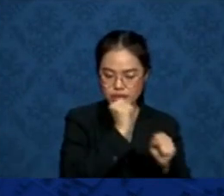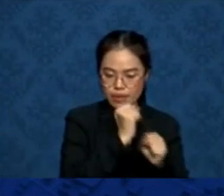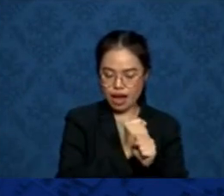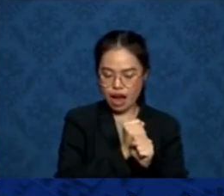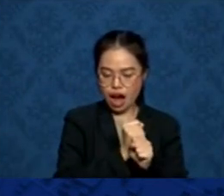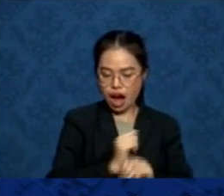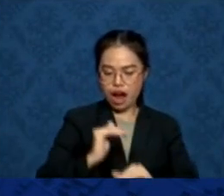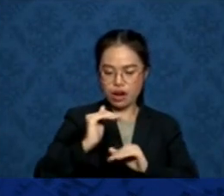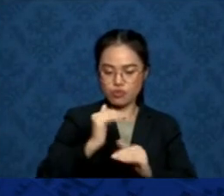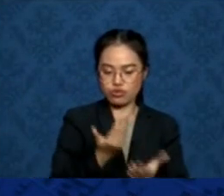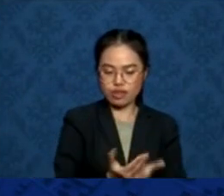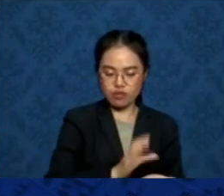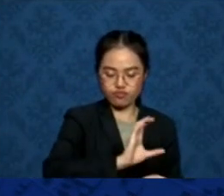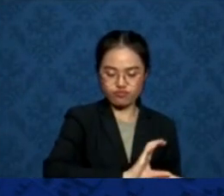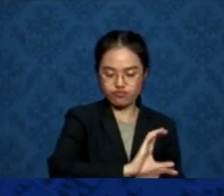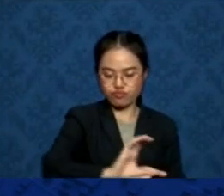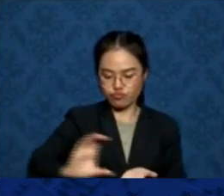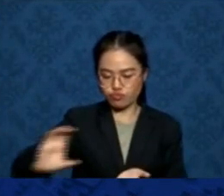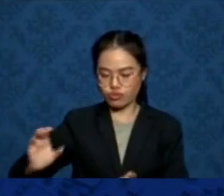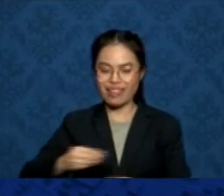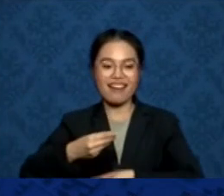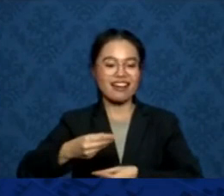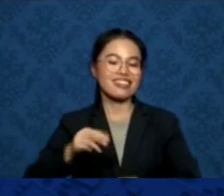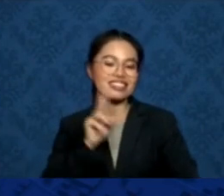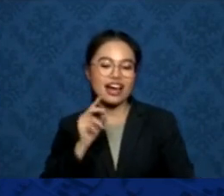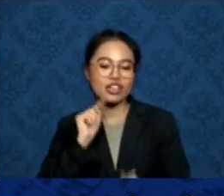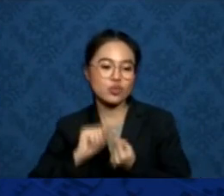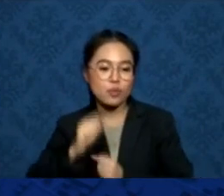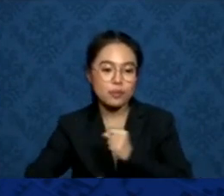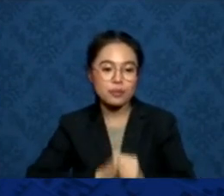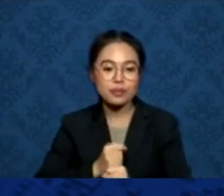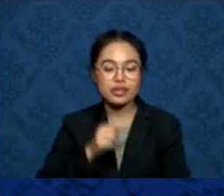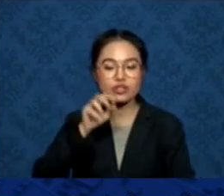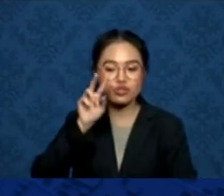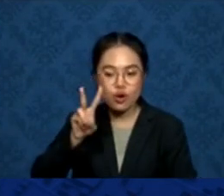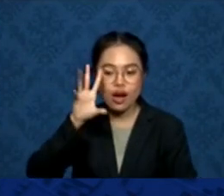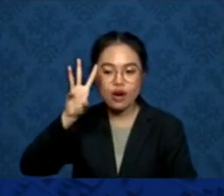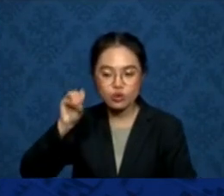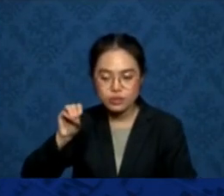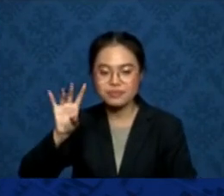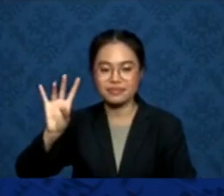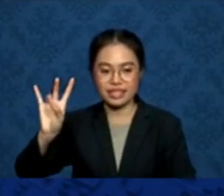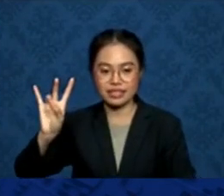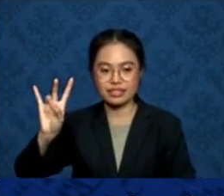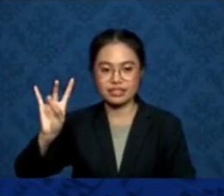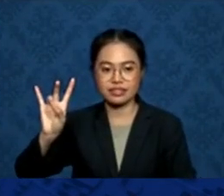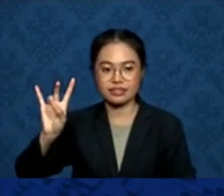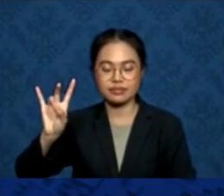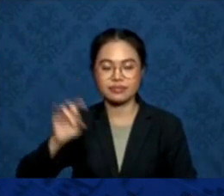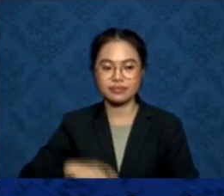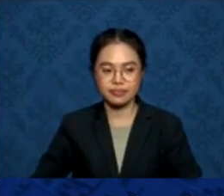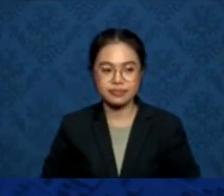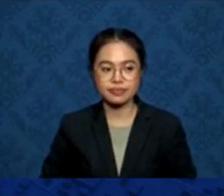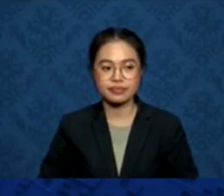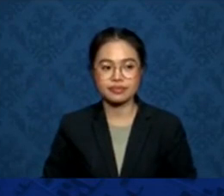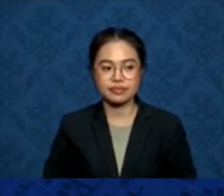การสร้างการเติบโตบนคุณภาพชีวิตที่เป็นมิตรต่อสิ่งแวดล้อมแล้วก็ด้านการปรับสมดุลพัฒนาระบบการบริหารจัดการในภา